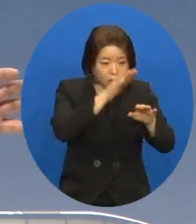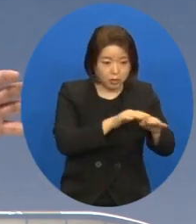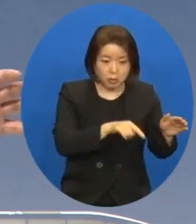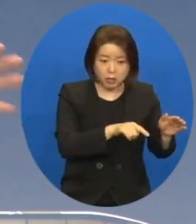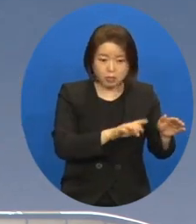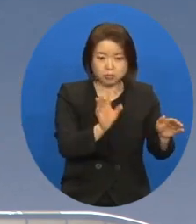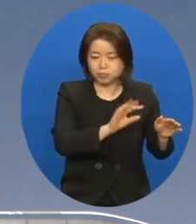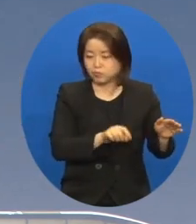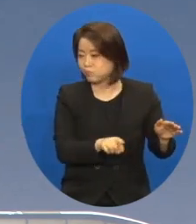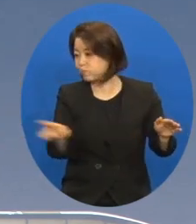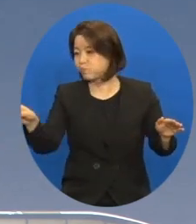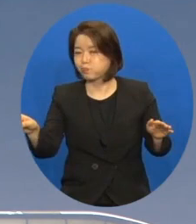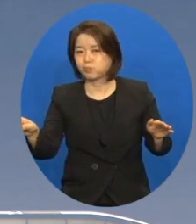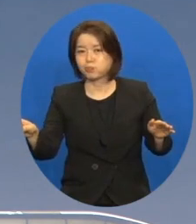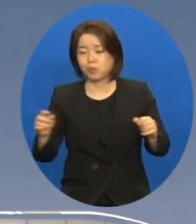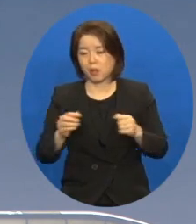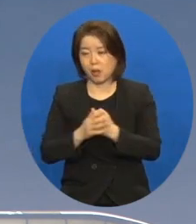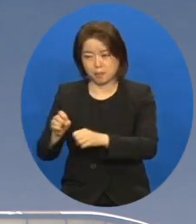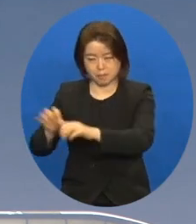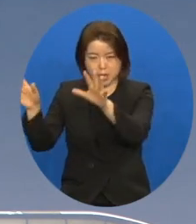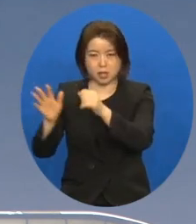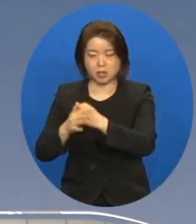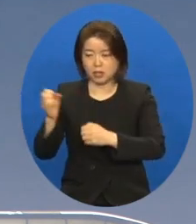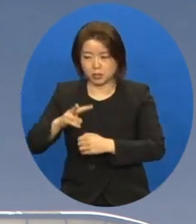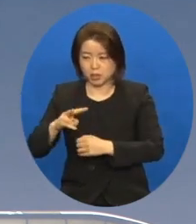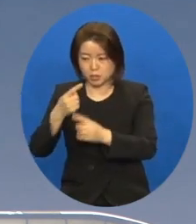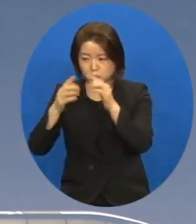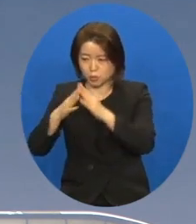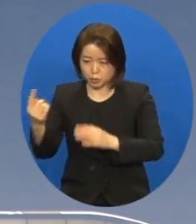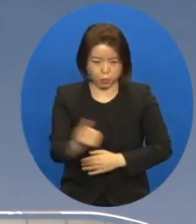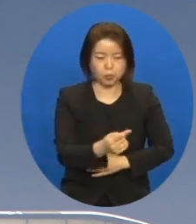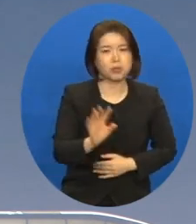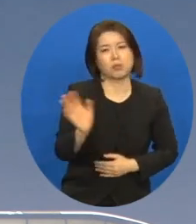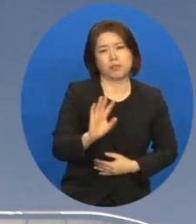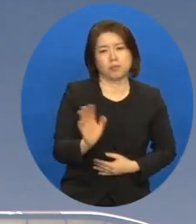떠났어요. 다시 교회로 돌아오질 않아요.